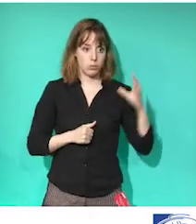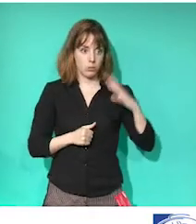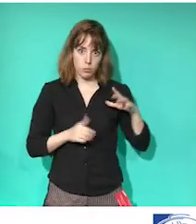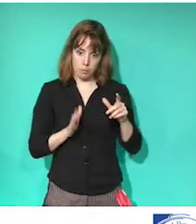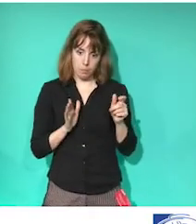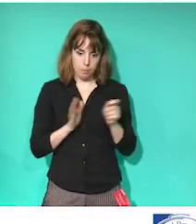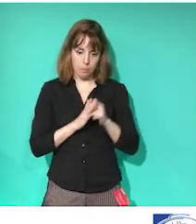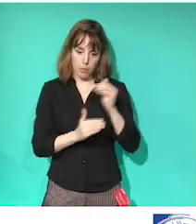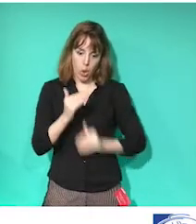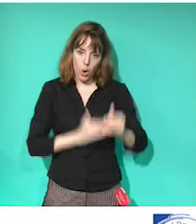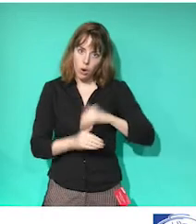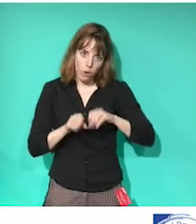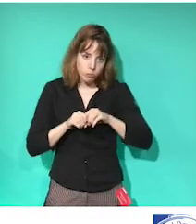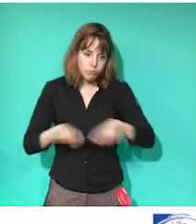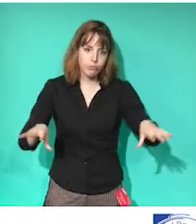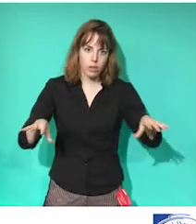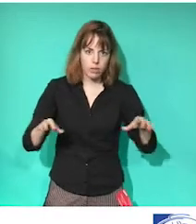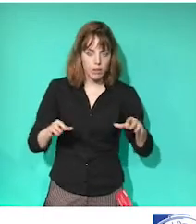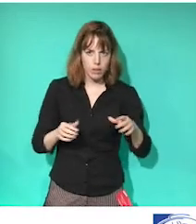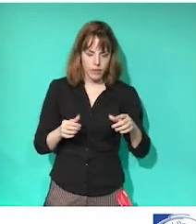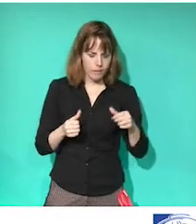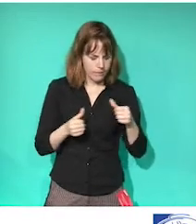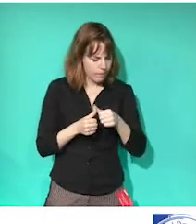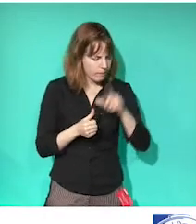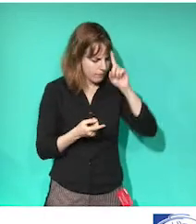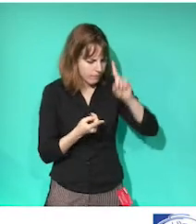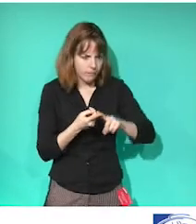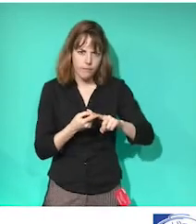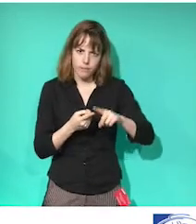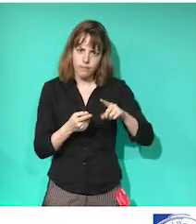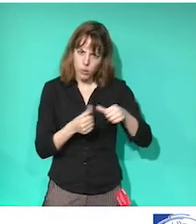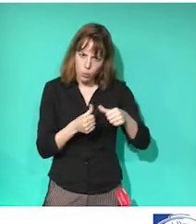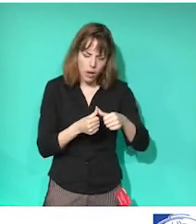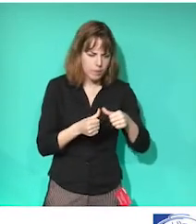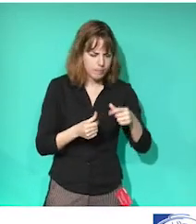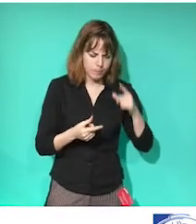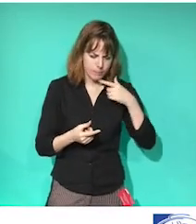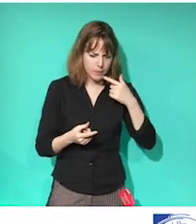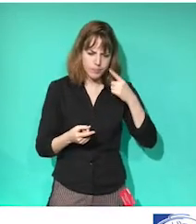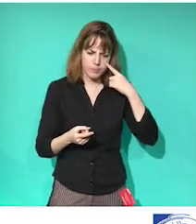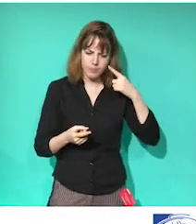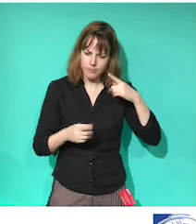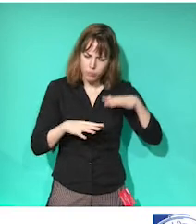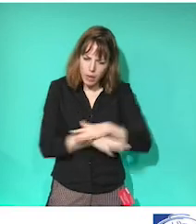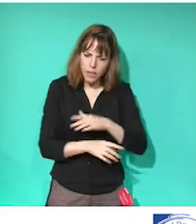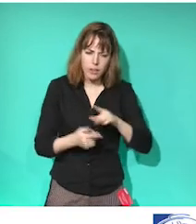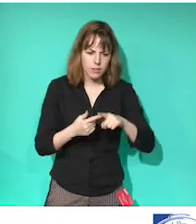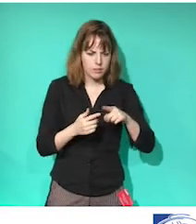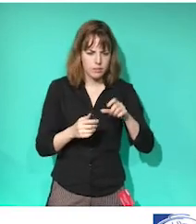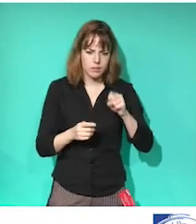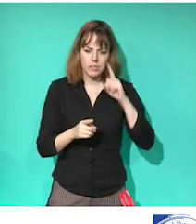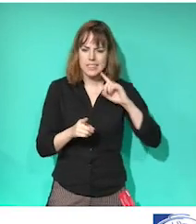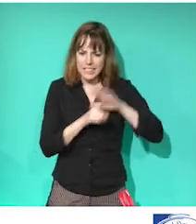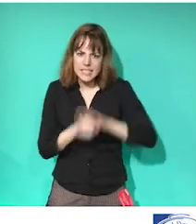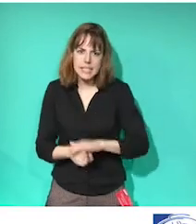ensemble les tenants et les aboutissants, les objectifs, le sexisme, l'invisibilité, la mise en valeur